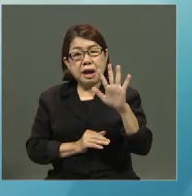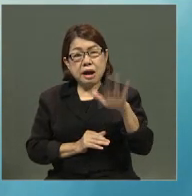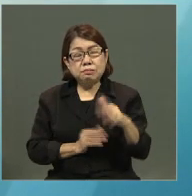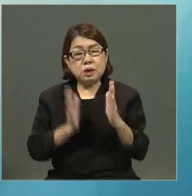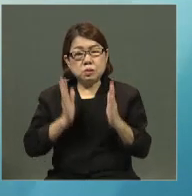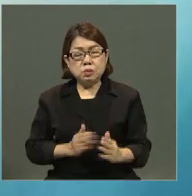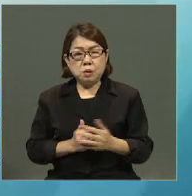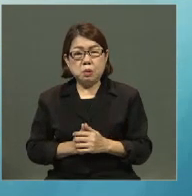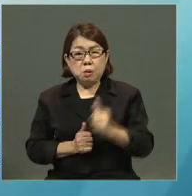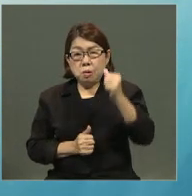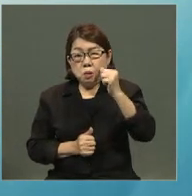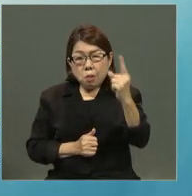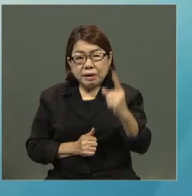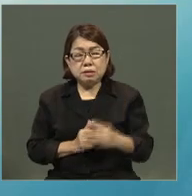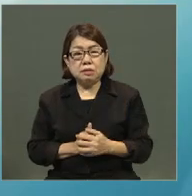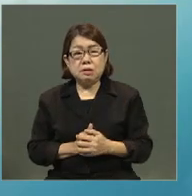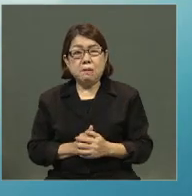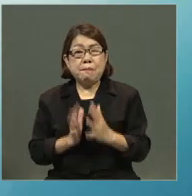เปอร์เซ็นต์คือสี่แสนสี่หมื่นห้าพันกว่ารายมากขึ้นในวันเดียวนี่6900